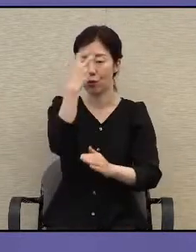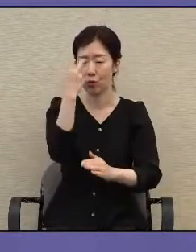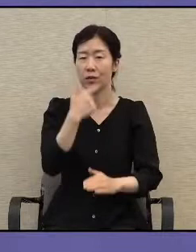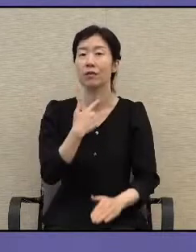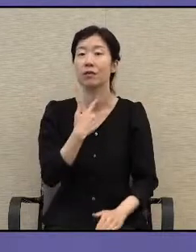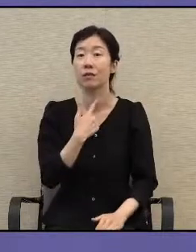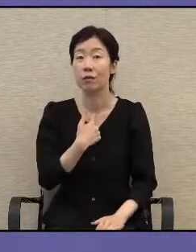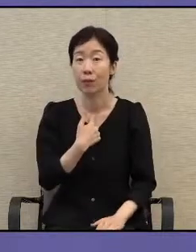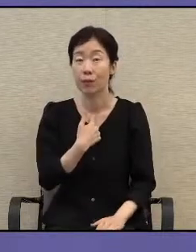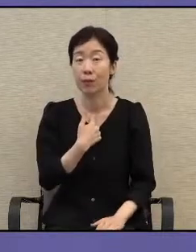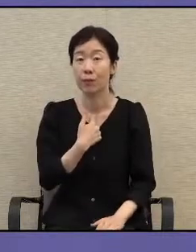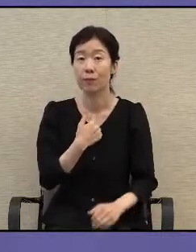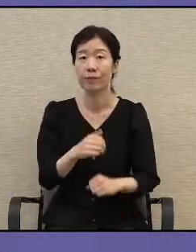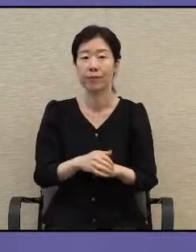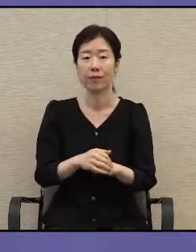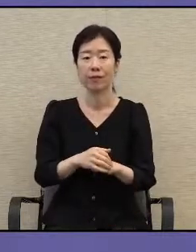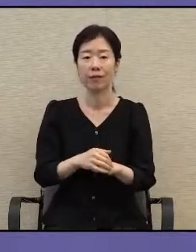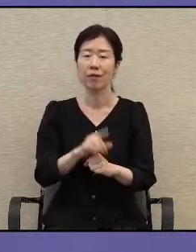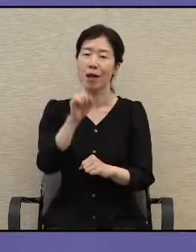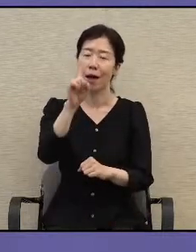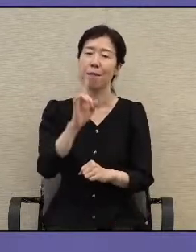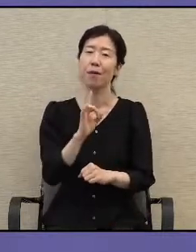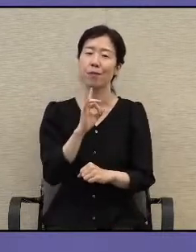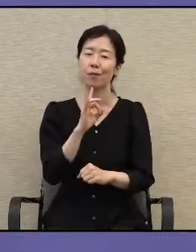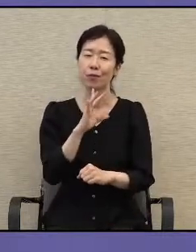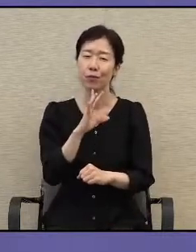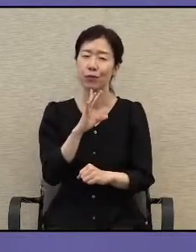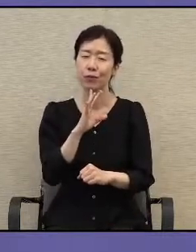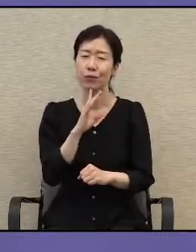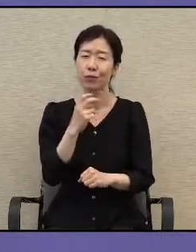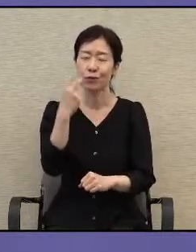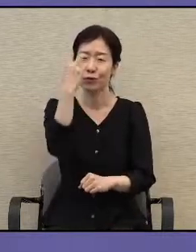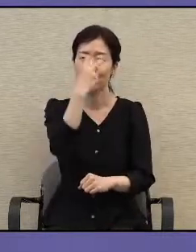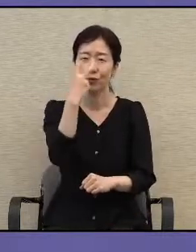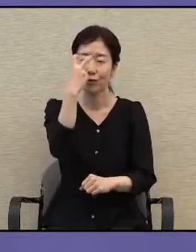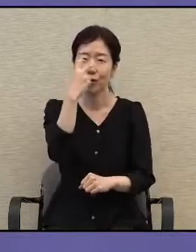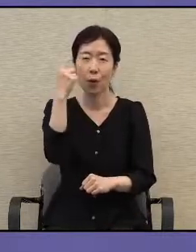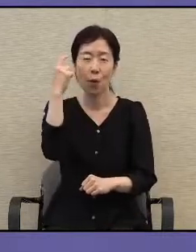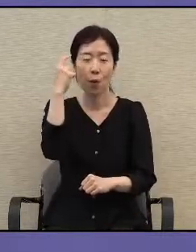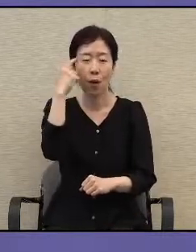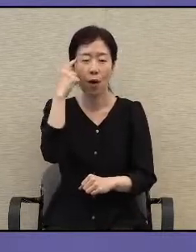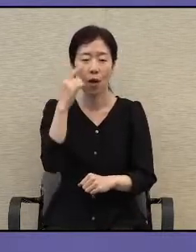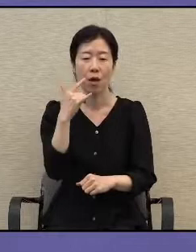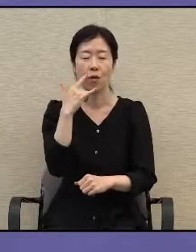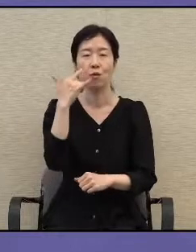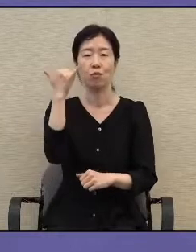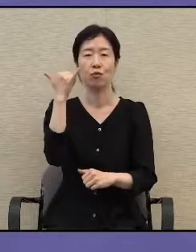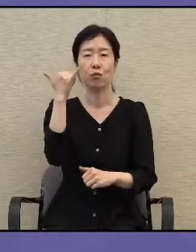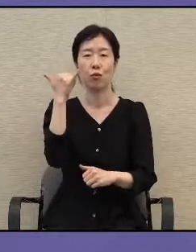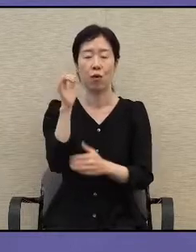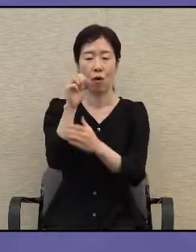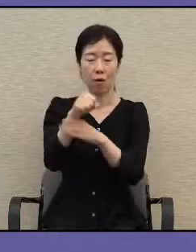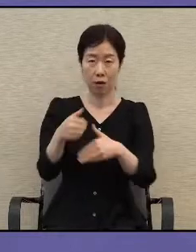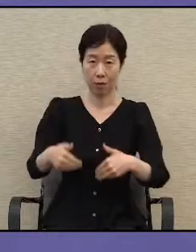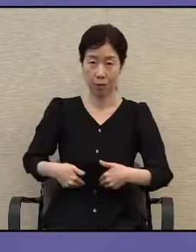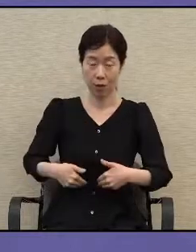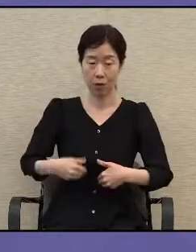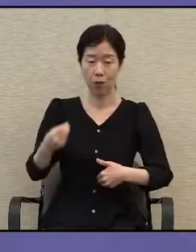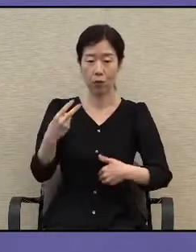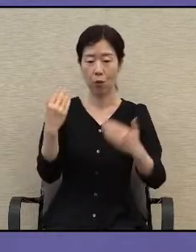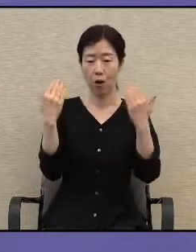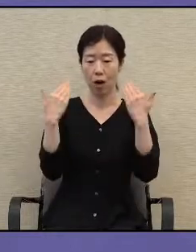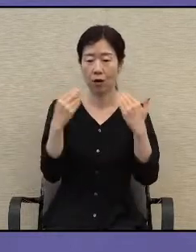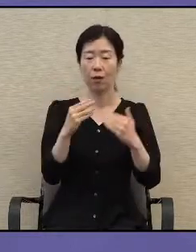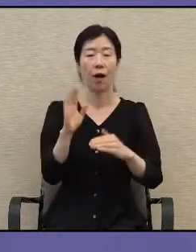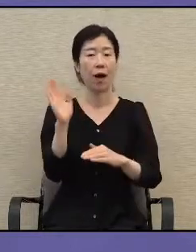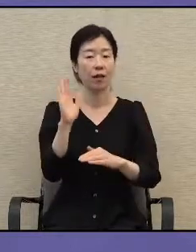시행을 했었는데요. 저희가 한 번밖에 시행을 못한 이유는 이 보호자 동의를 받아야 하고 학교를 통하지 않은 지역사회에서 이